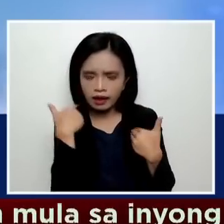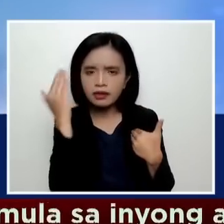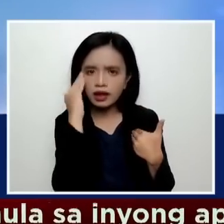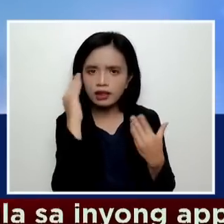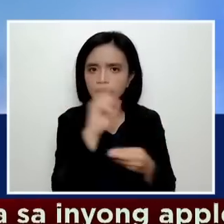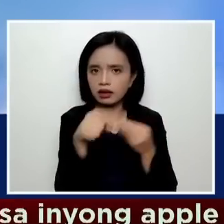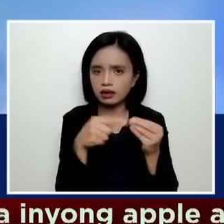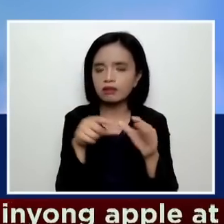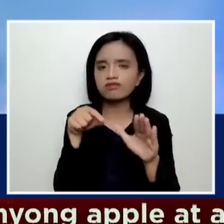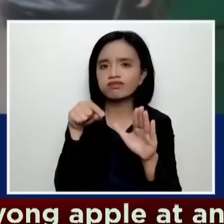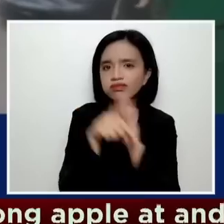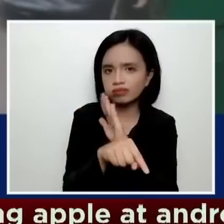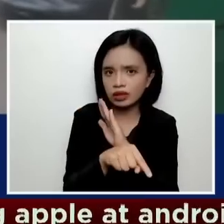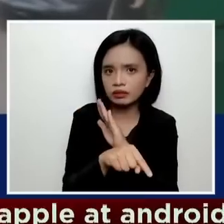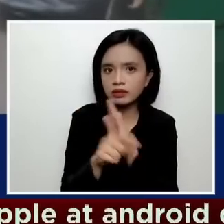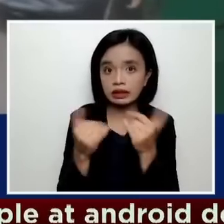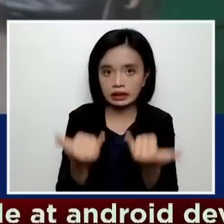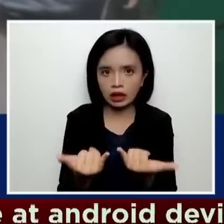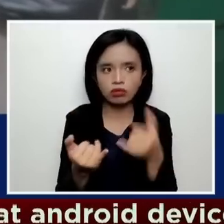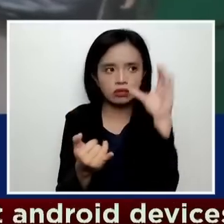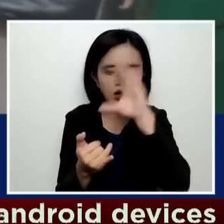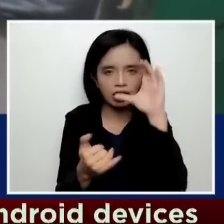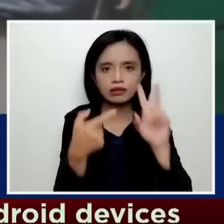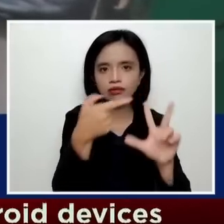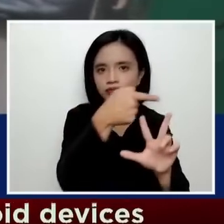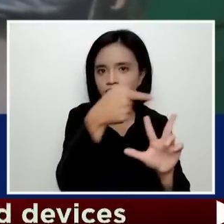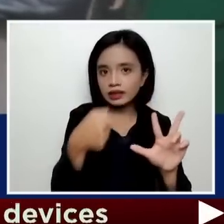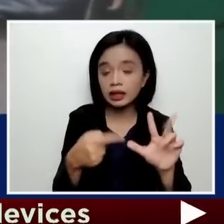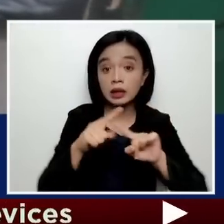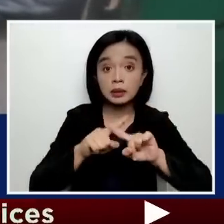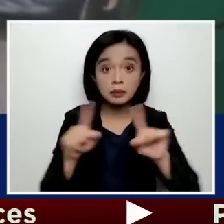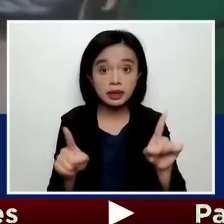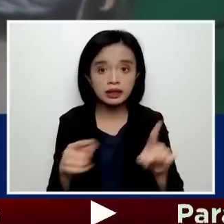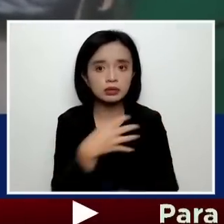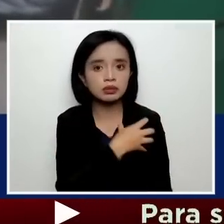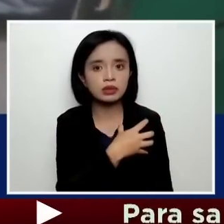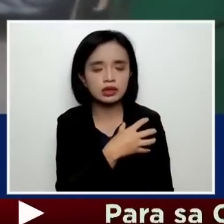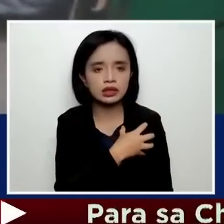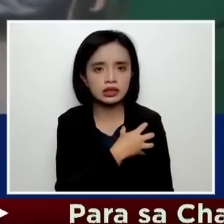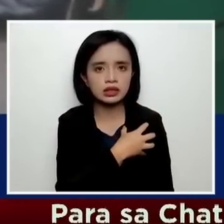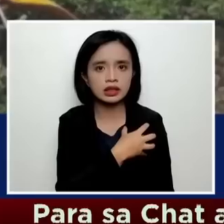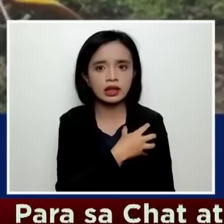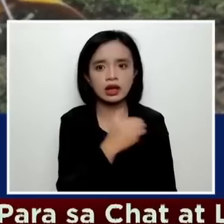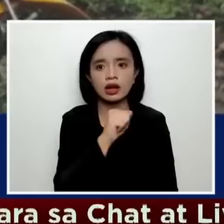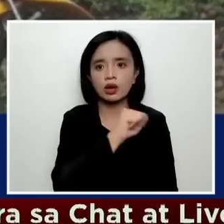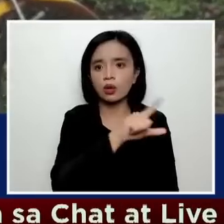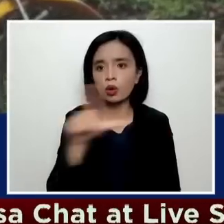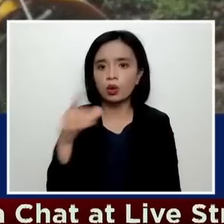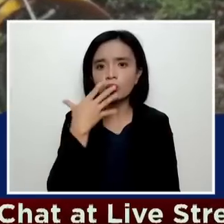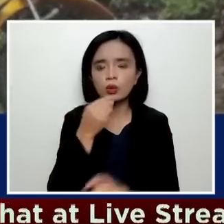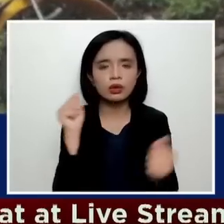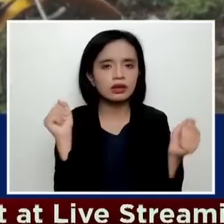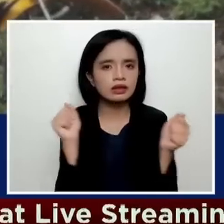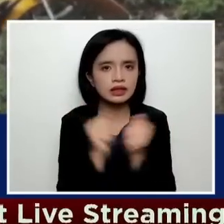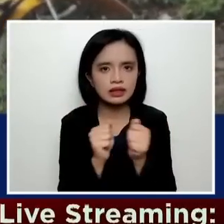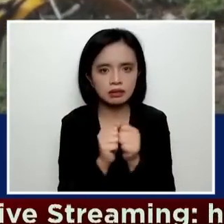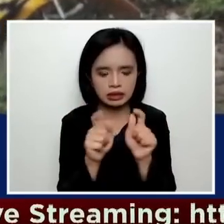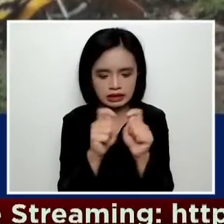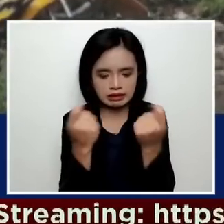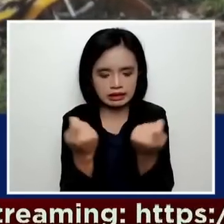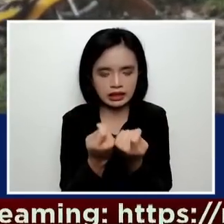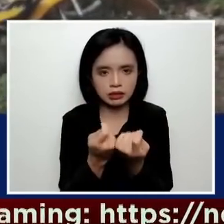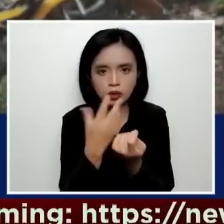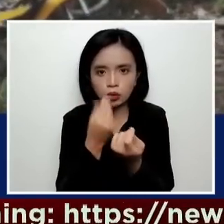krimen ang pinaghahanap ngayon. Pero hawak na ng mga pulis ang halos lahat ng kasama sa attack team na